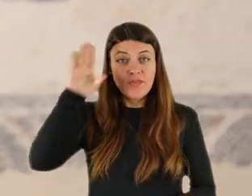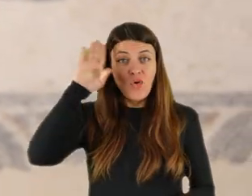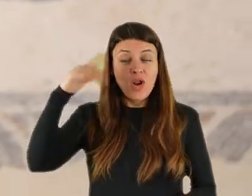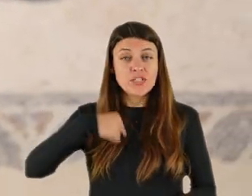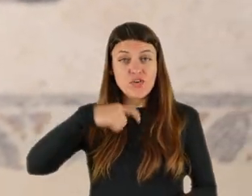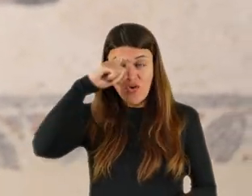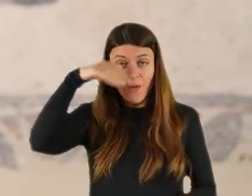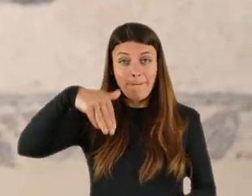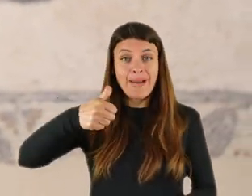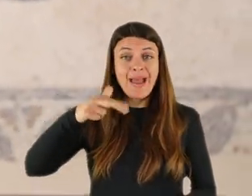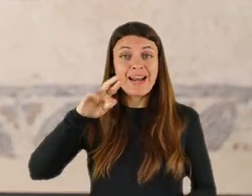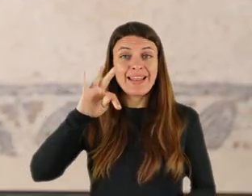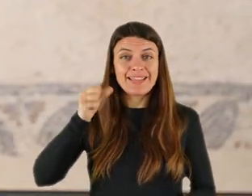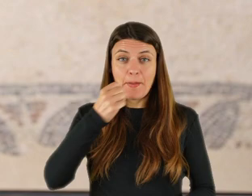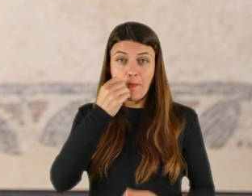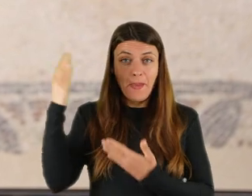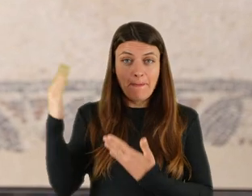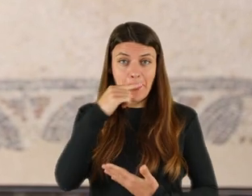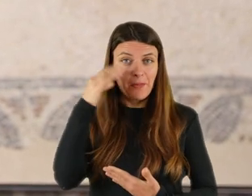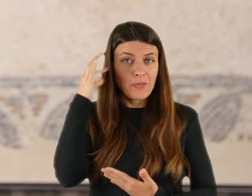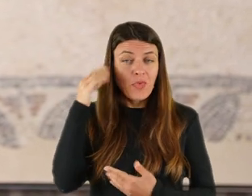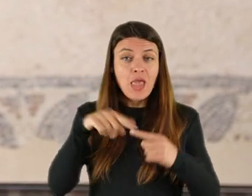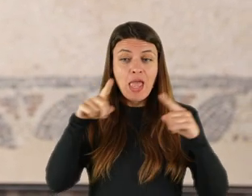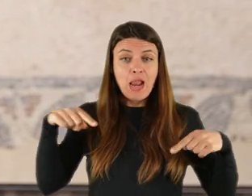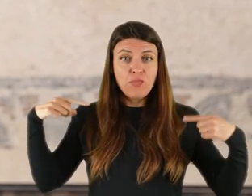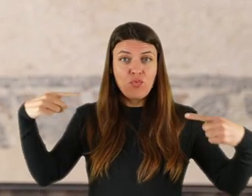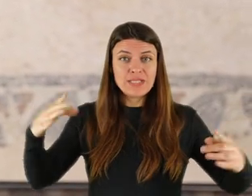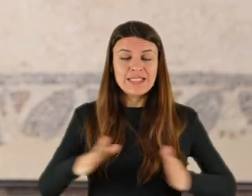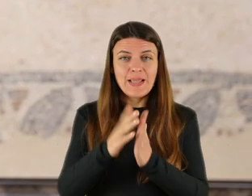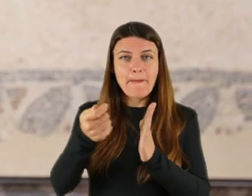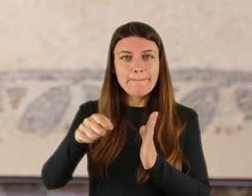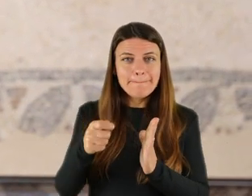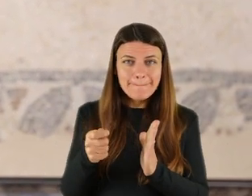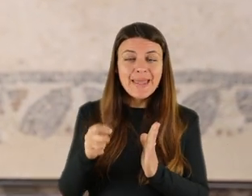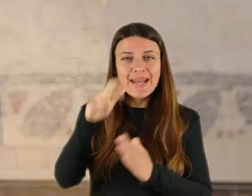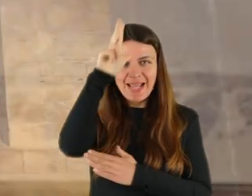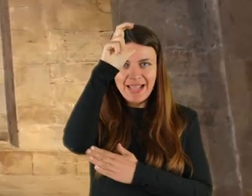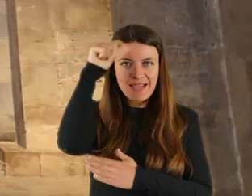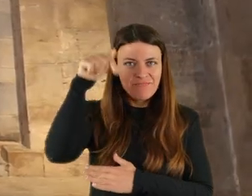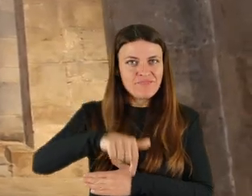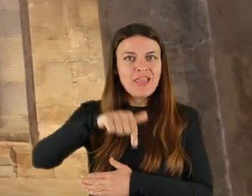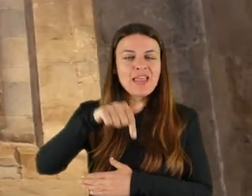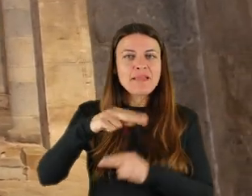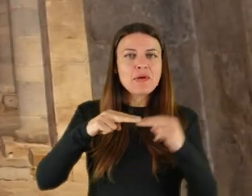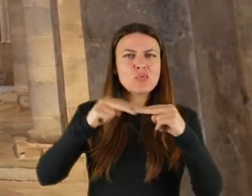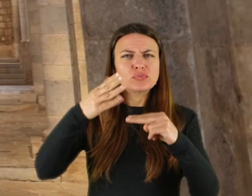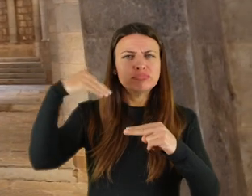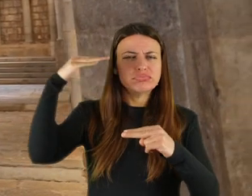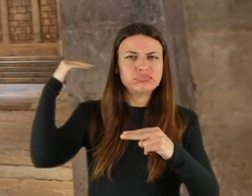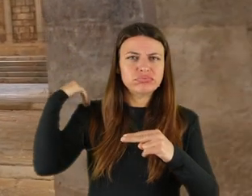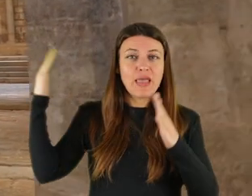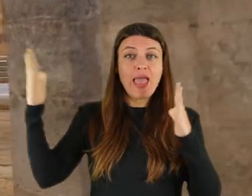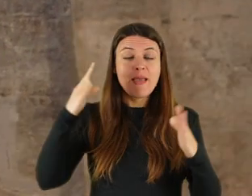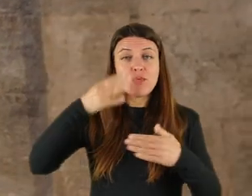Hola, sóc la Marta. Benvinguts i benvingudes al monestir de Sant Pere de Galligants. Aquest monestir es va construir en època medieval, però avui en